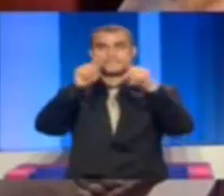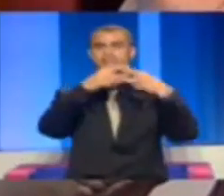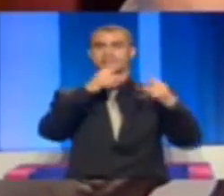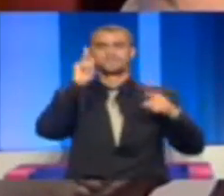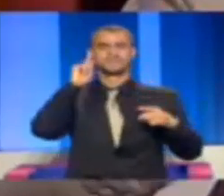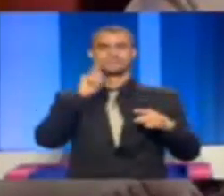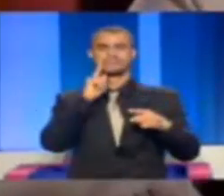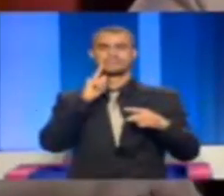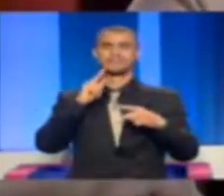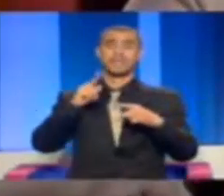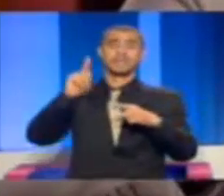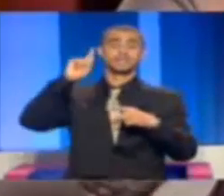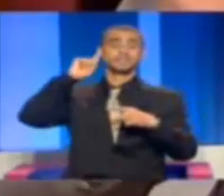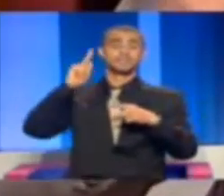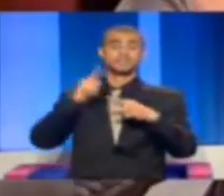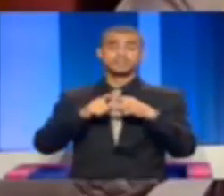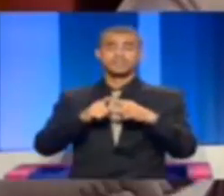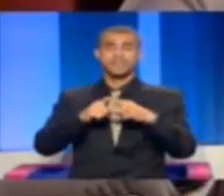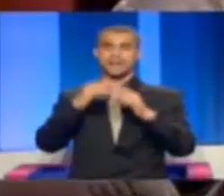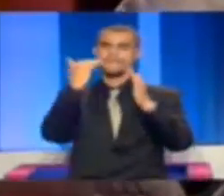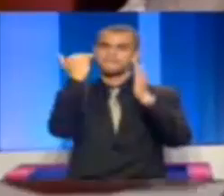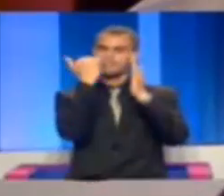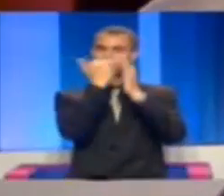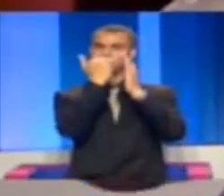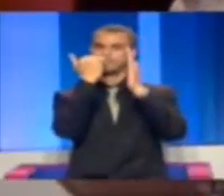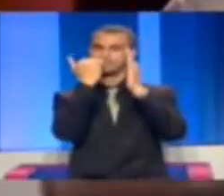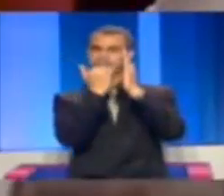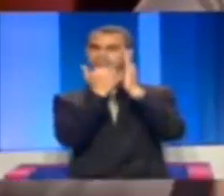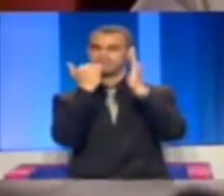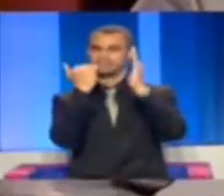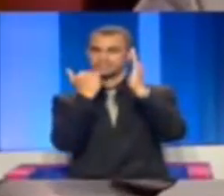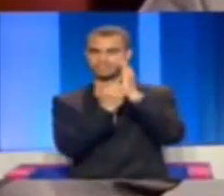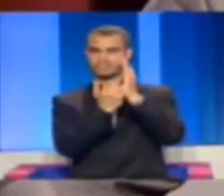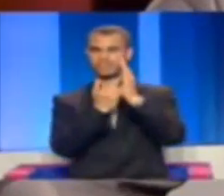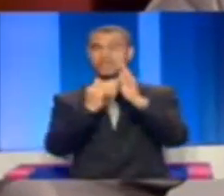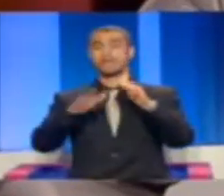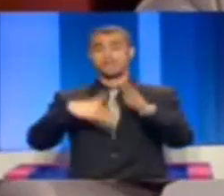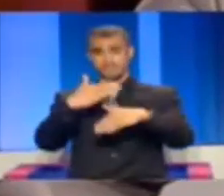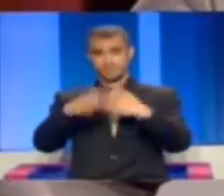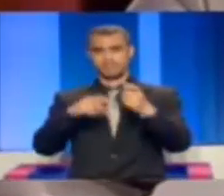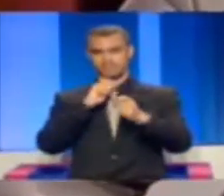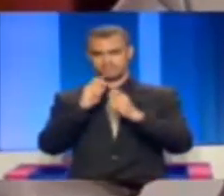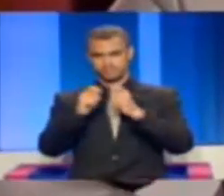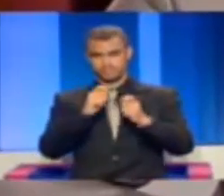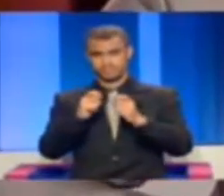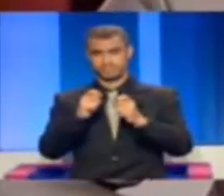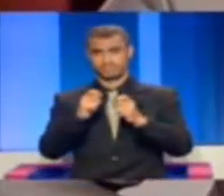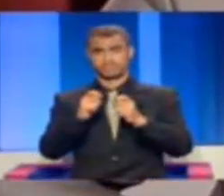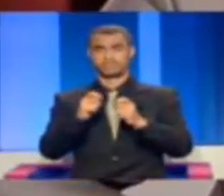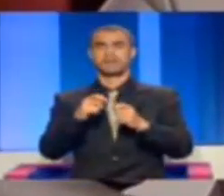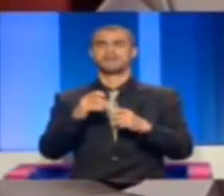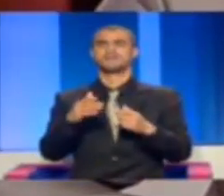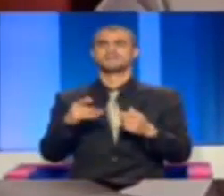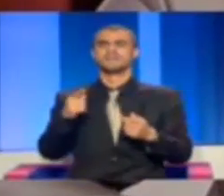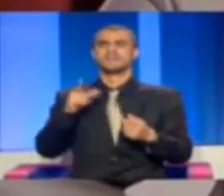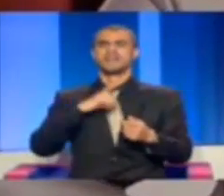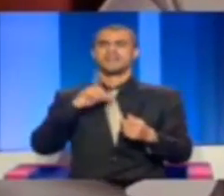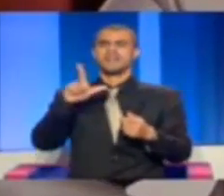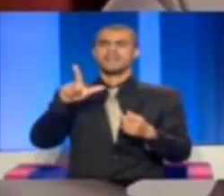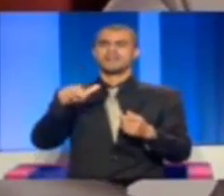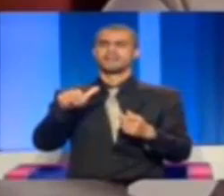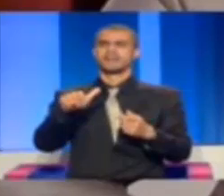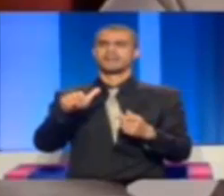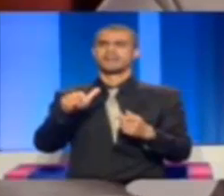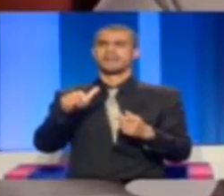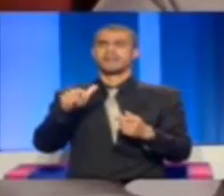قال الدكتور كاين صمم عميق، كاين الناس اللي هو عنده صمم مكتسب، كاين اللي عندهم يعني هادشي غادي نشوفوه ربما في الانواع